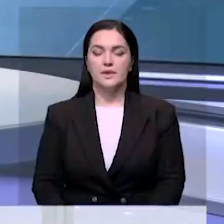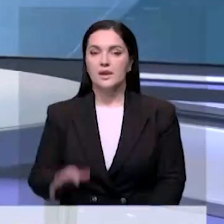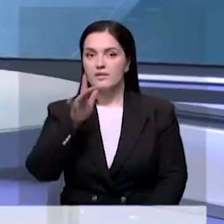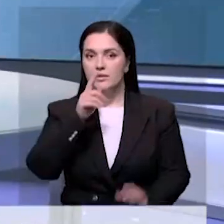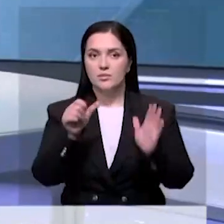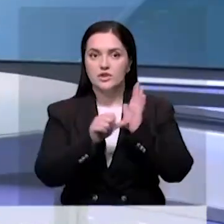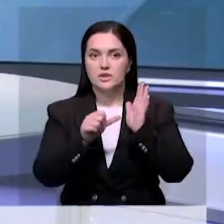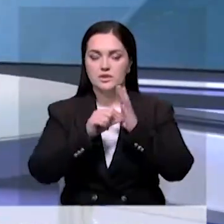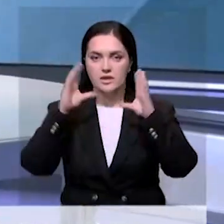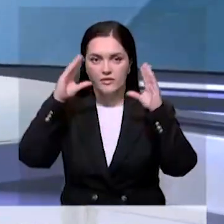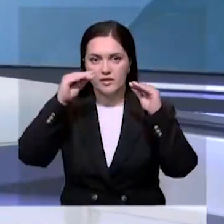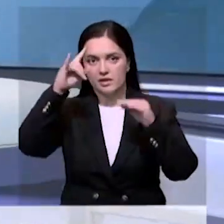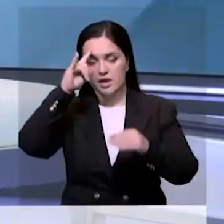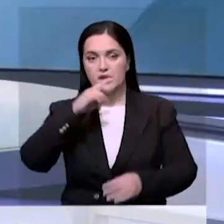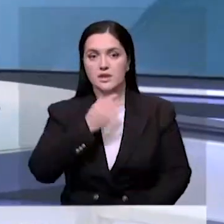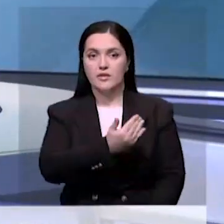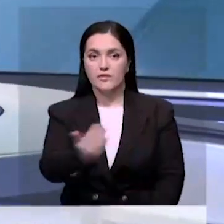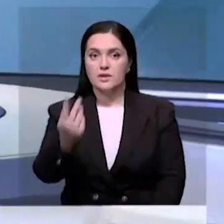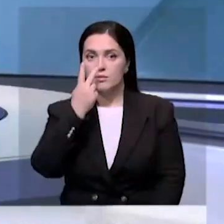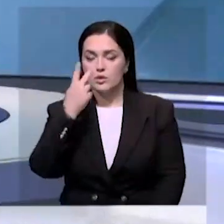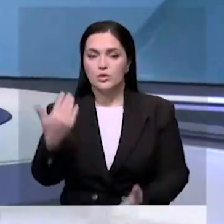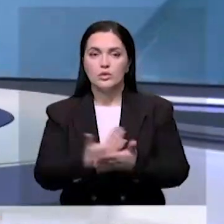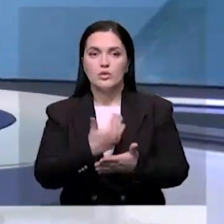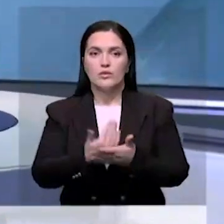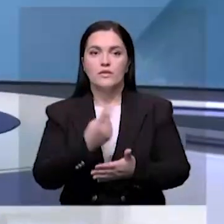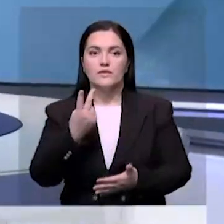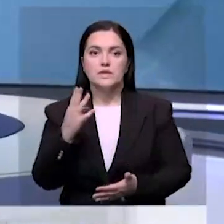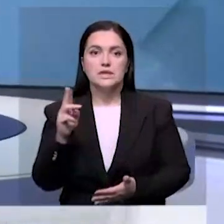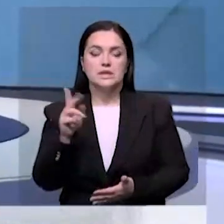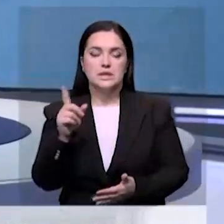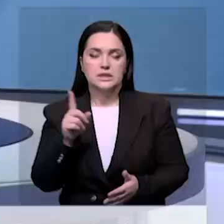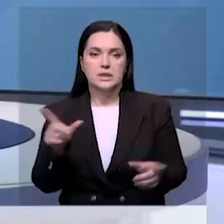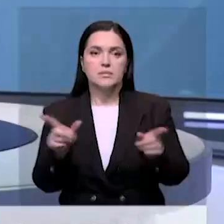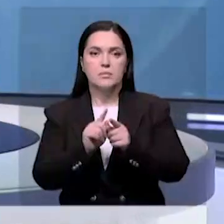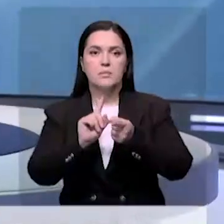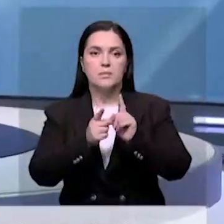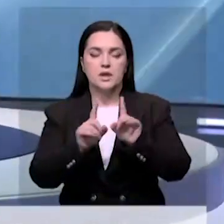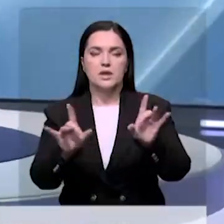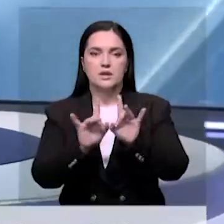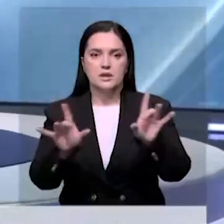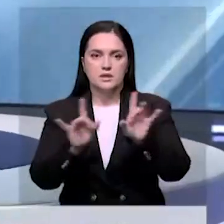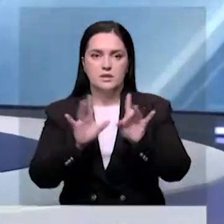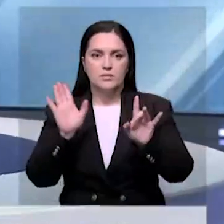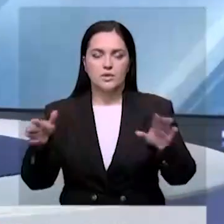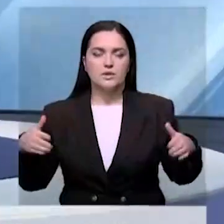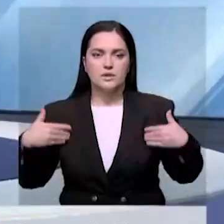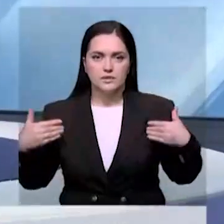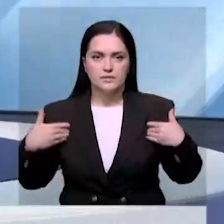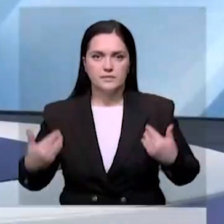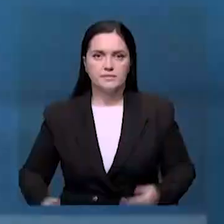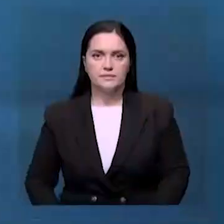18.00 в Казахстане. Вы смотрите новости на 24KZ. В студии работает Жанна Хусаинова. Сурдоперевод обеспечивает Виктория Антонишина.